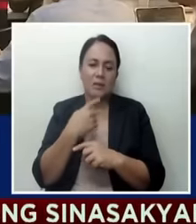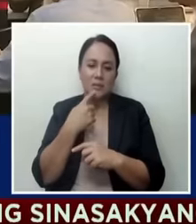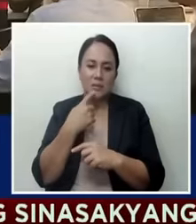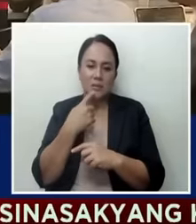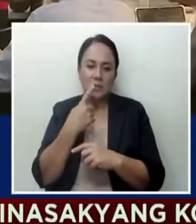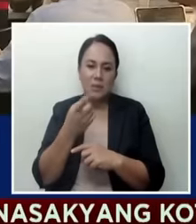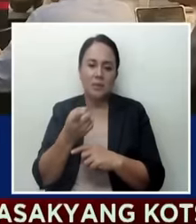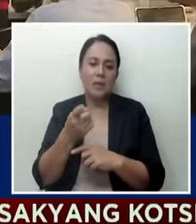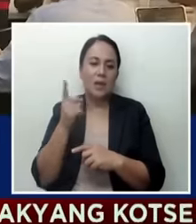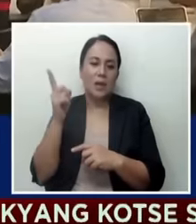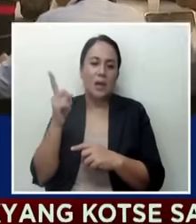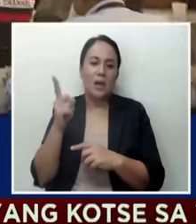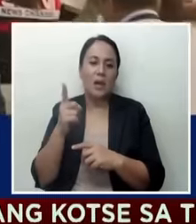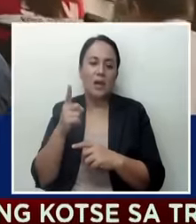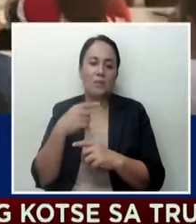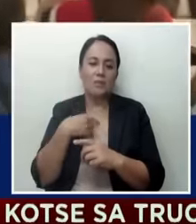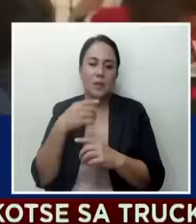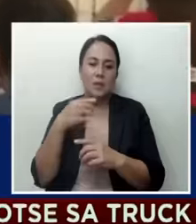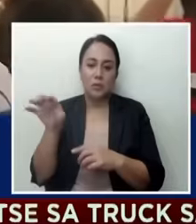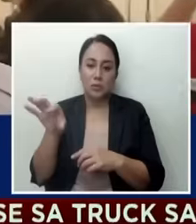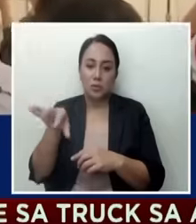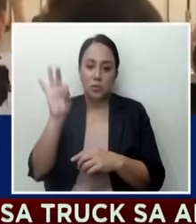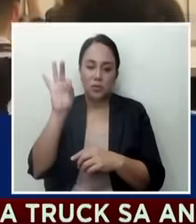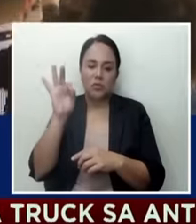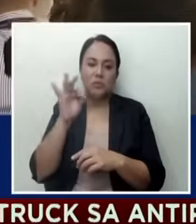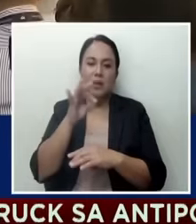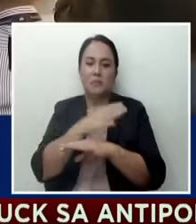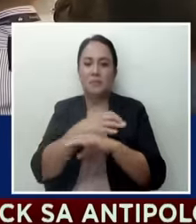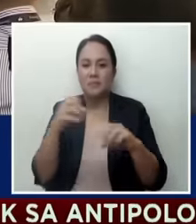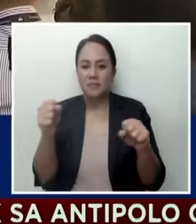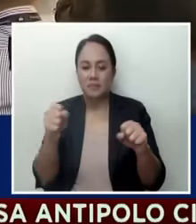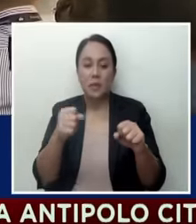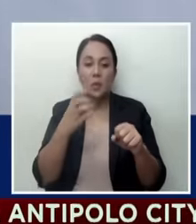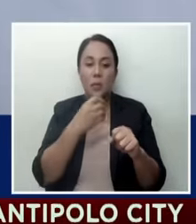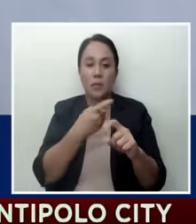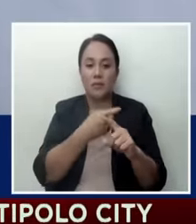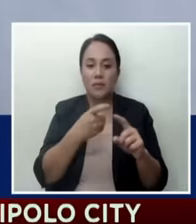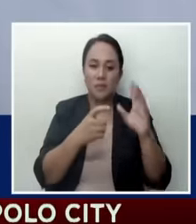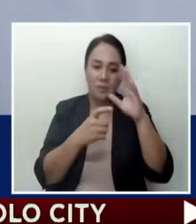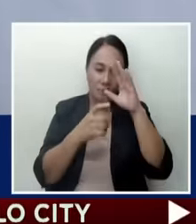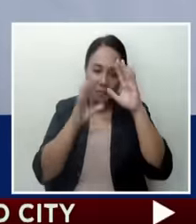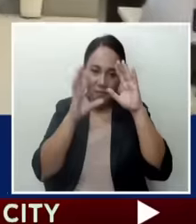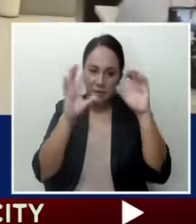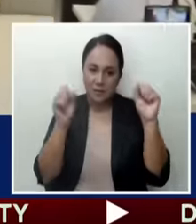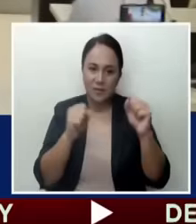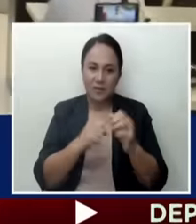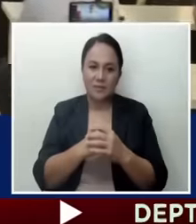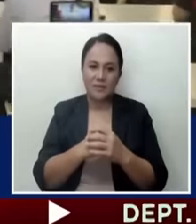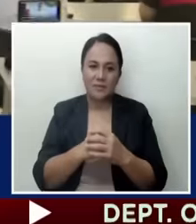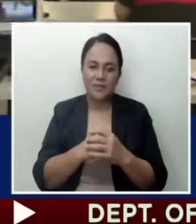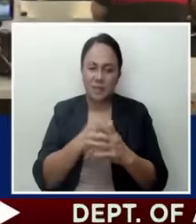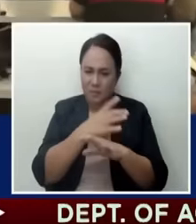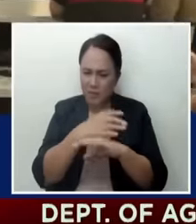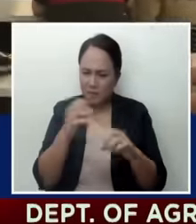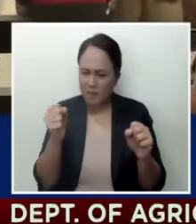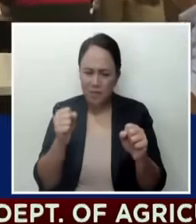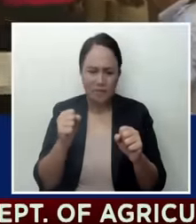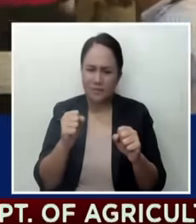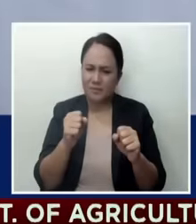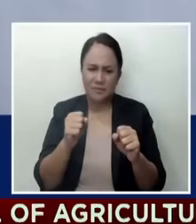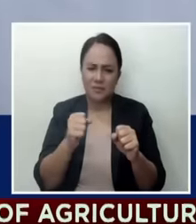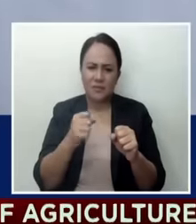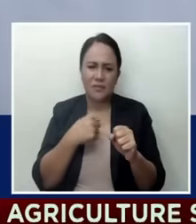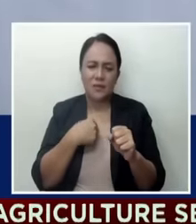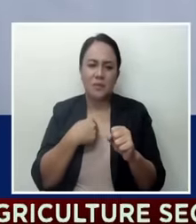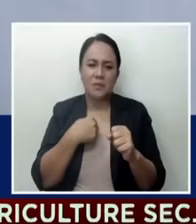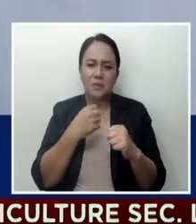na ang kanyang pagkakatalaga ay bayad utang lamang ng Pangulo sa kanya. Definitely there's no payback. As I said, sacrifice na